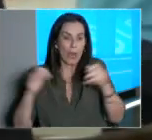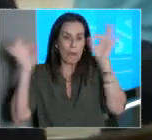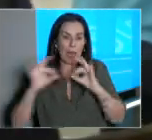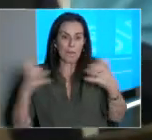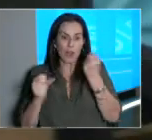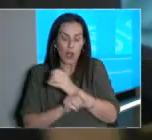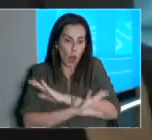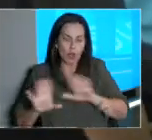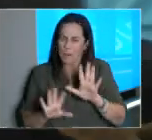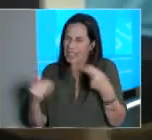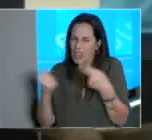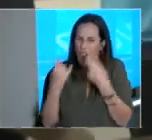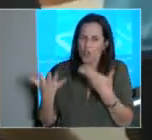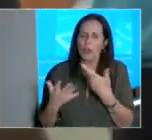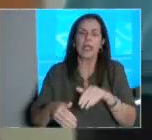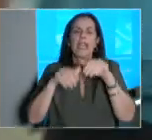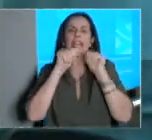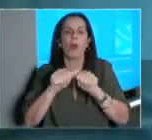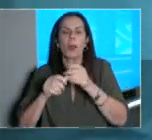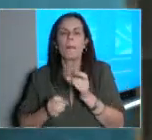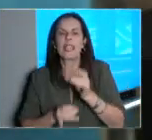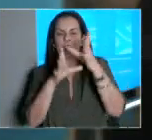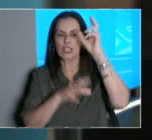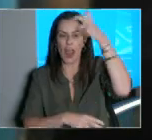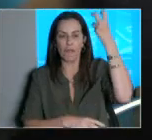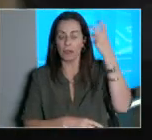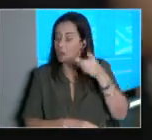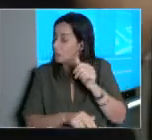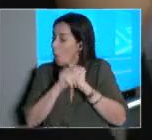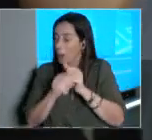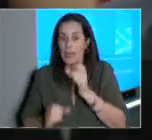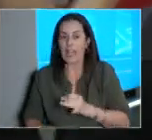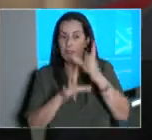היא לא שייכת בכלל למפלגת העבודה. מה זה קשור? היא תומכת בטרנספר של ערביי,